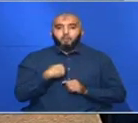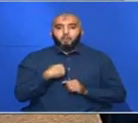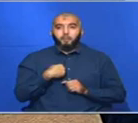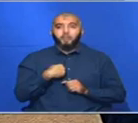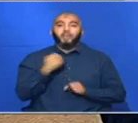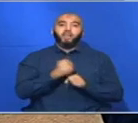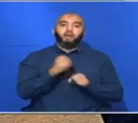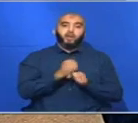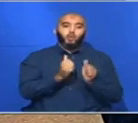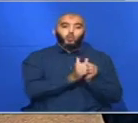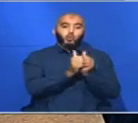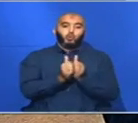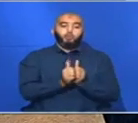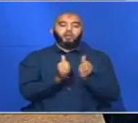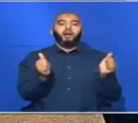ايوه